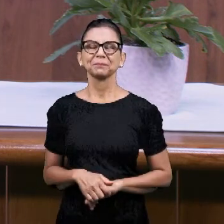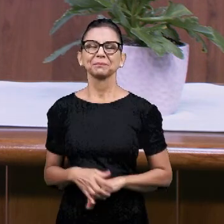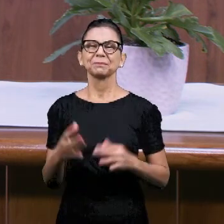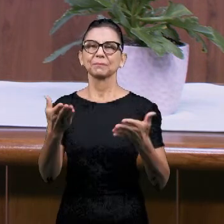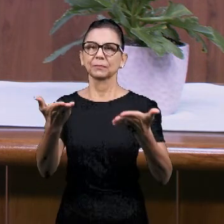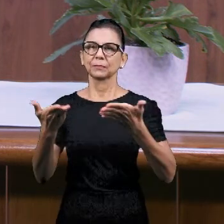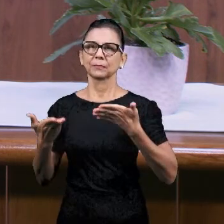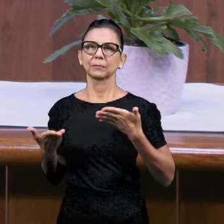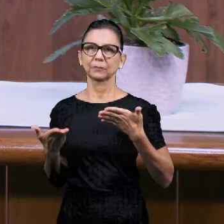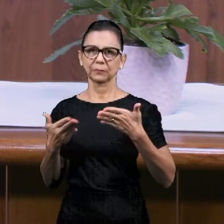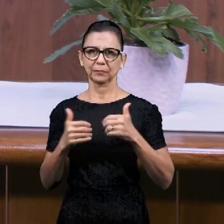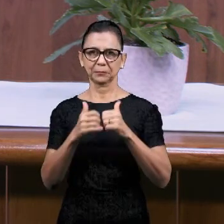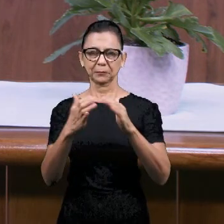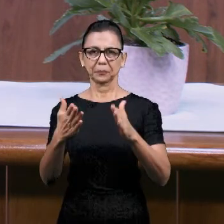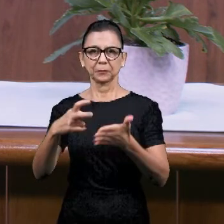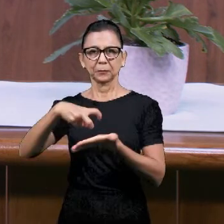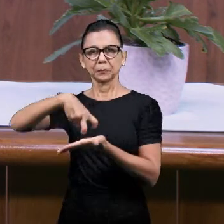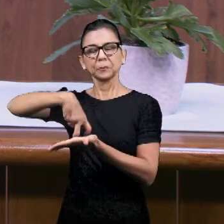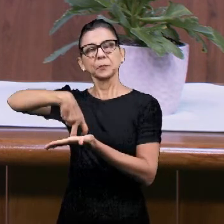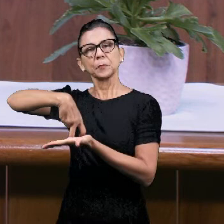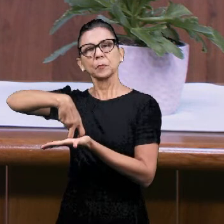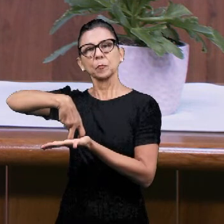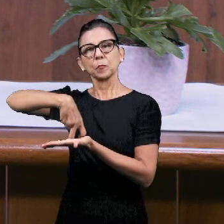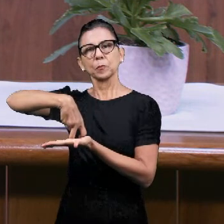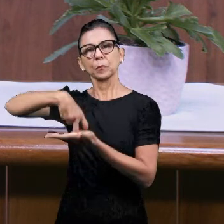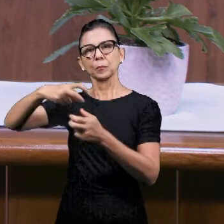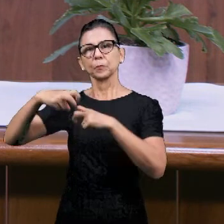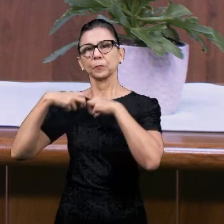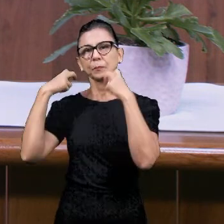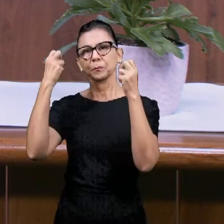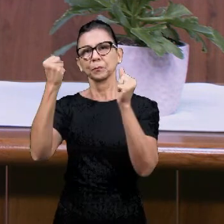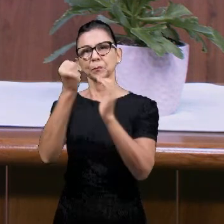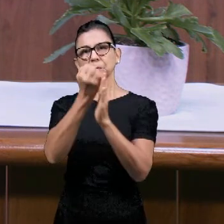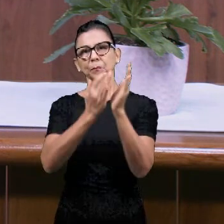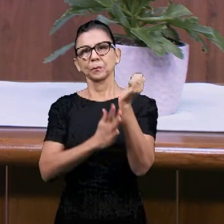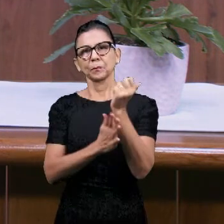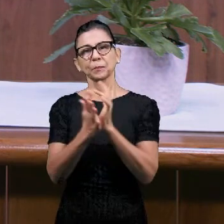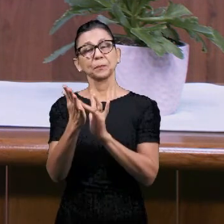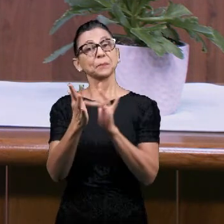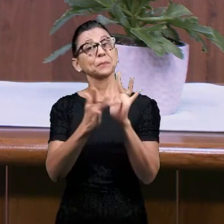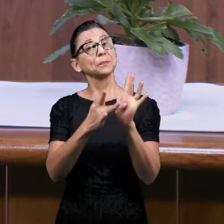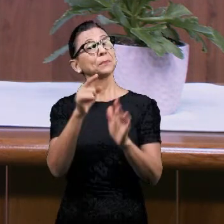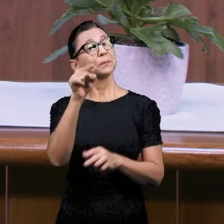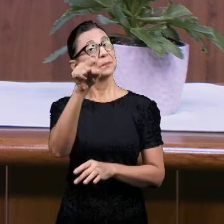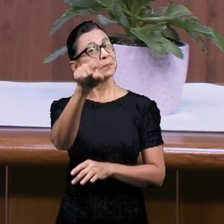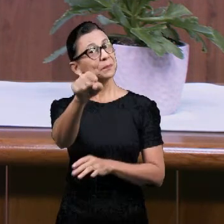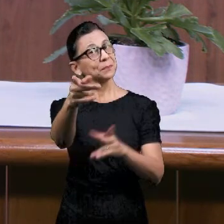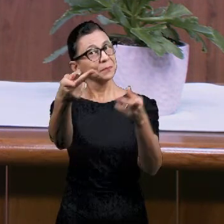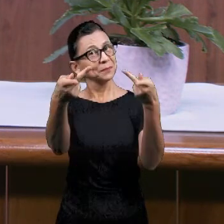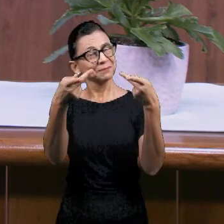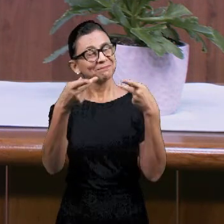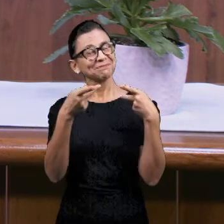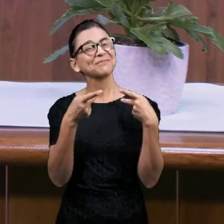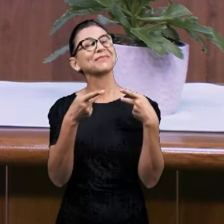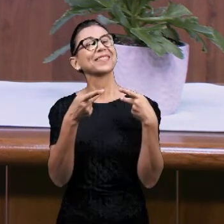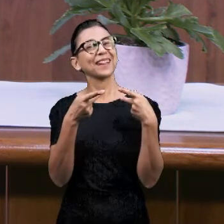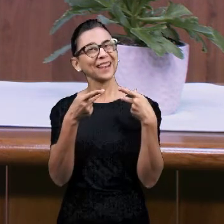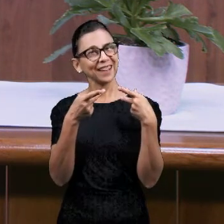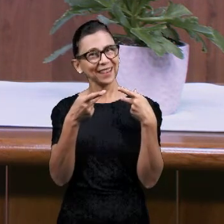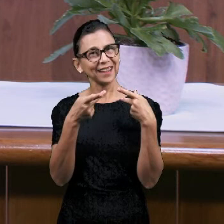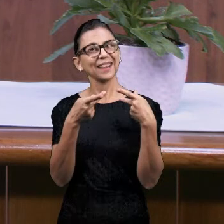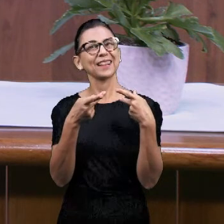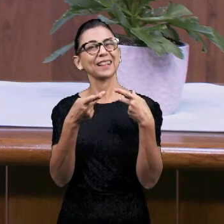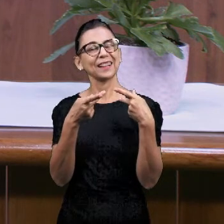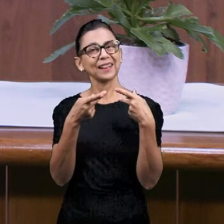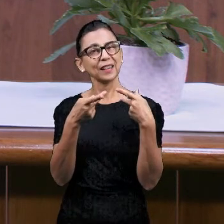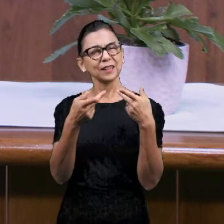à commencer dans une position à genoux pour prier par le sang de Jésus. Et aux visiteurs, ceux qui est